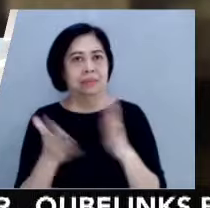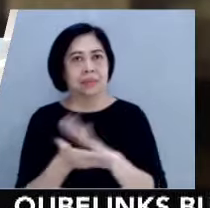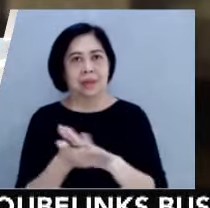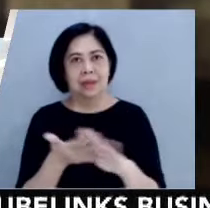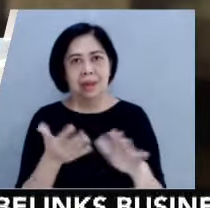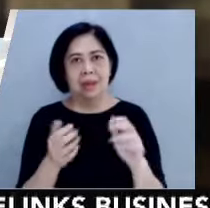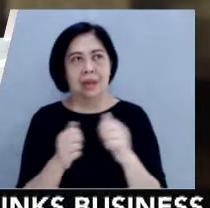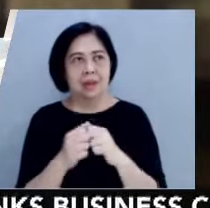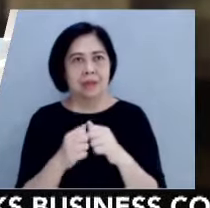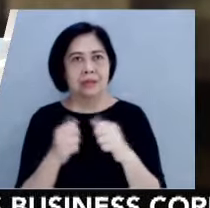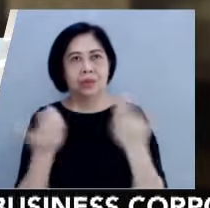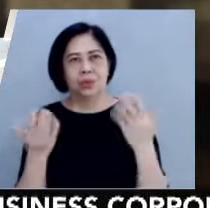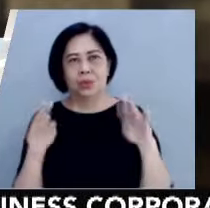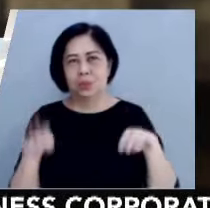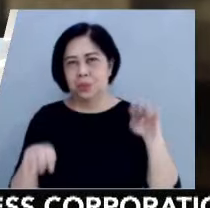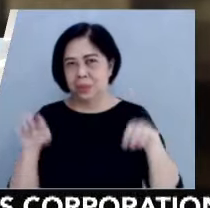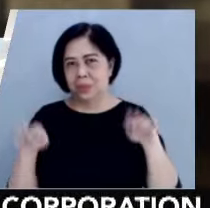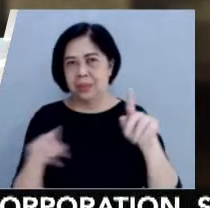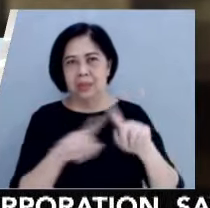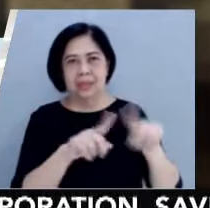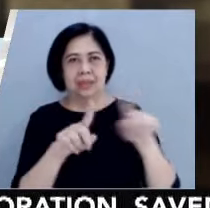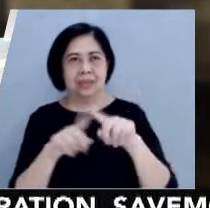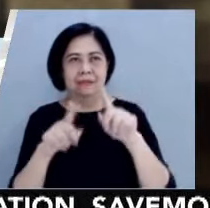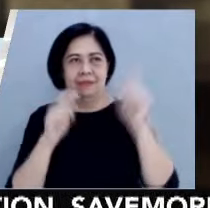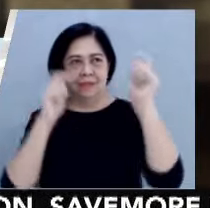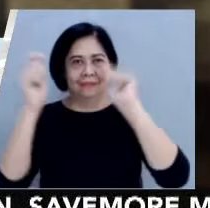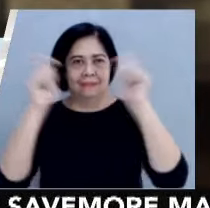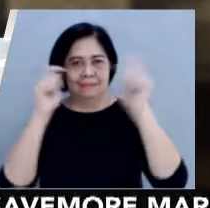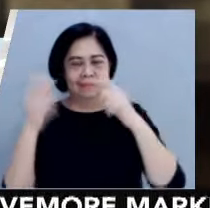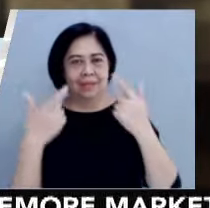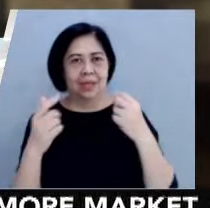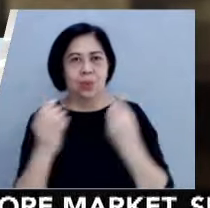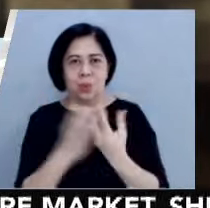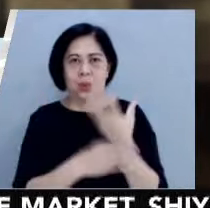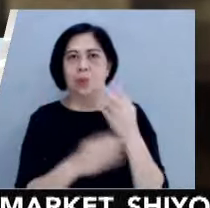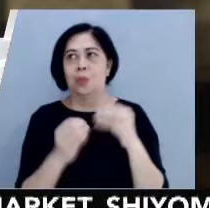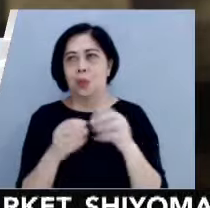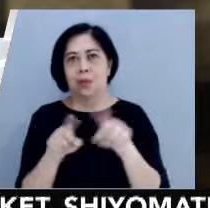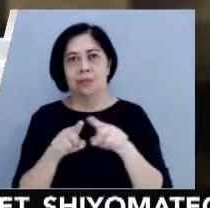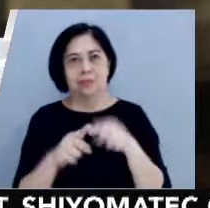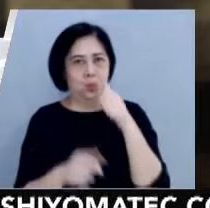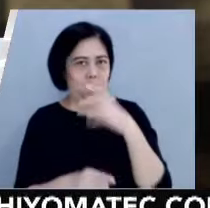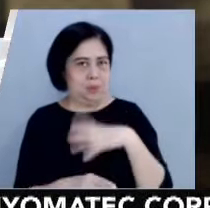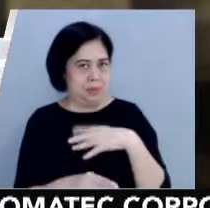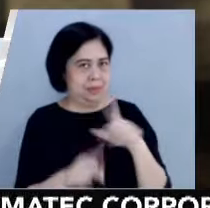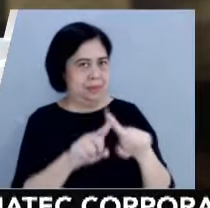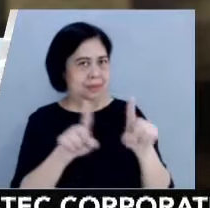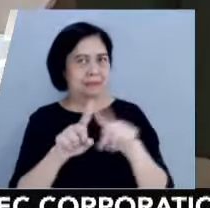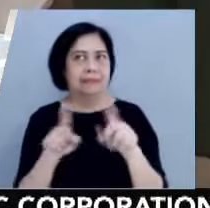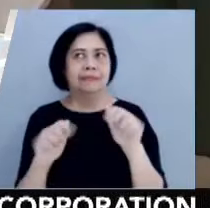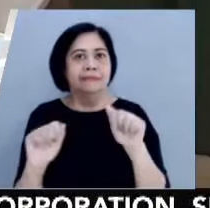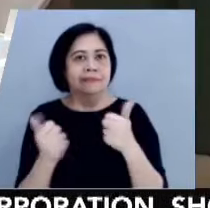juggle all of these different hats. I'm growing more as a woman through these different challenges